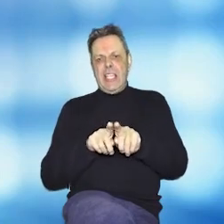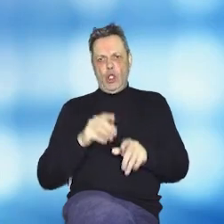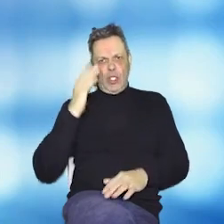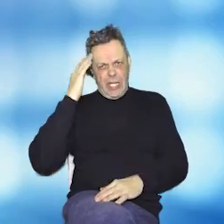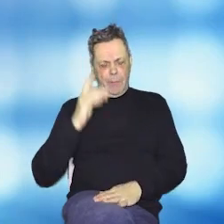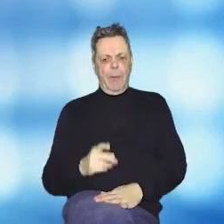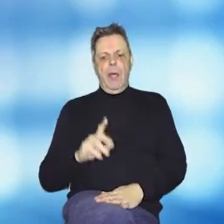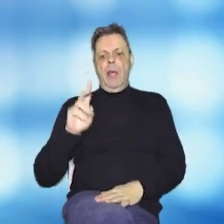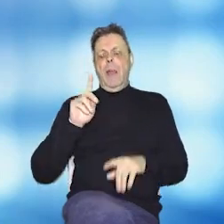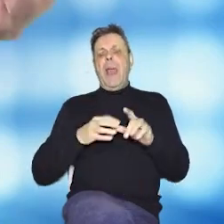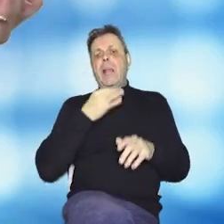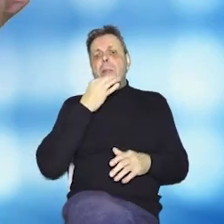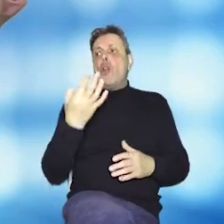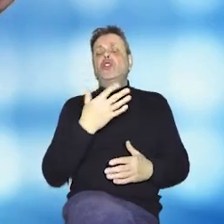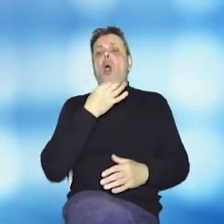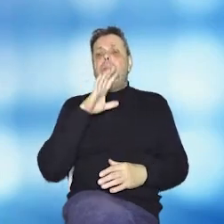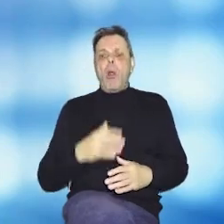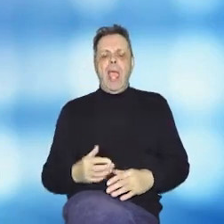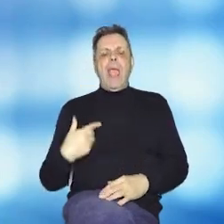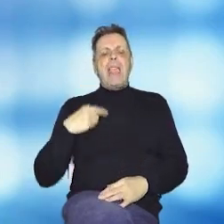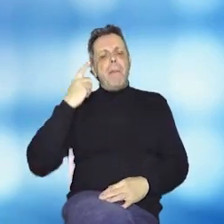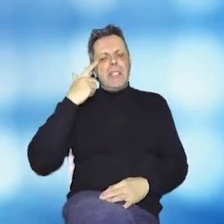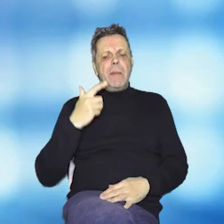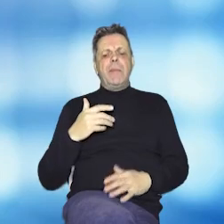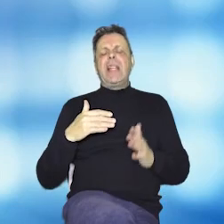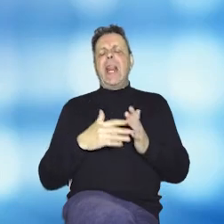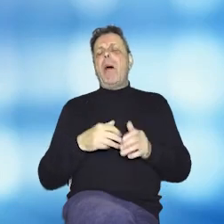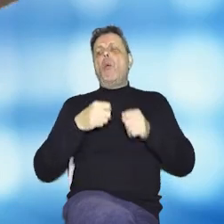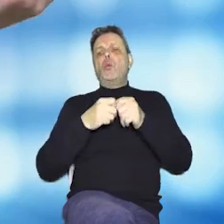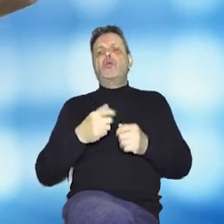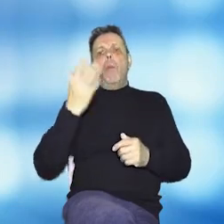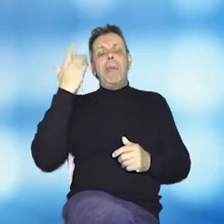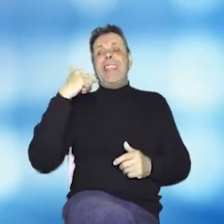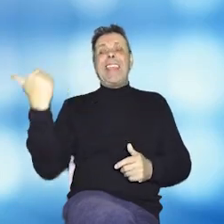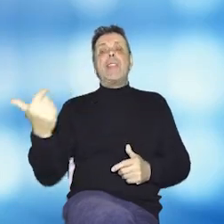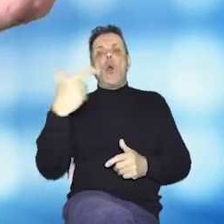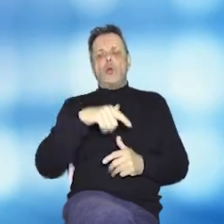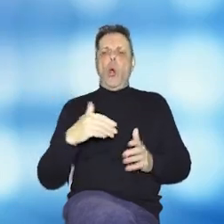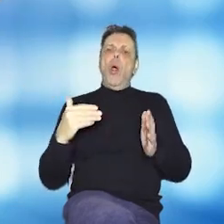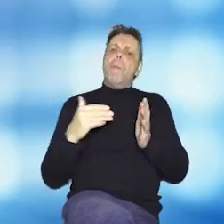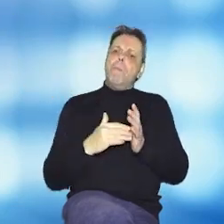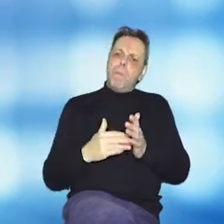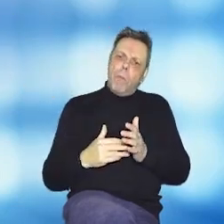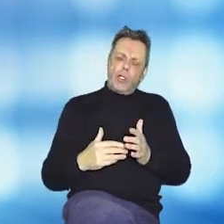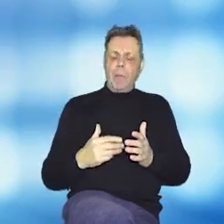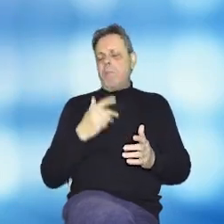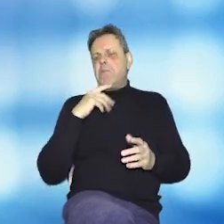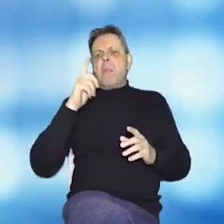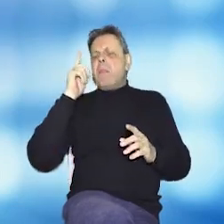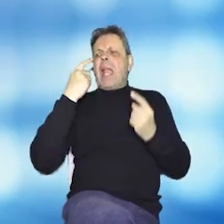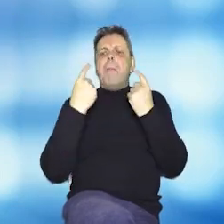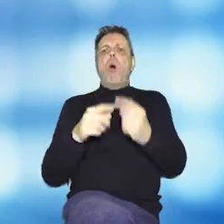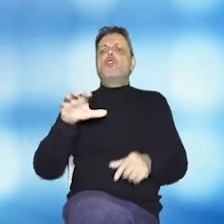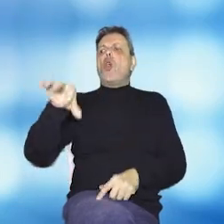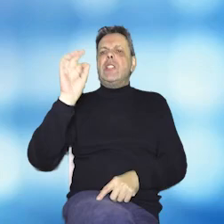institucionalnu skrb. Nekad pitaju što je bolje. Ja mislim da treba u društvu postati jedno i drugo, ovisno o potrebama, i na kraju krajeva nek postoji